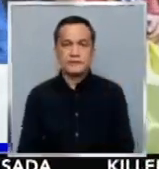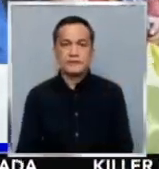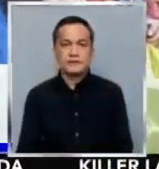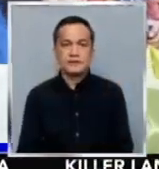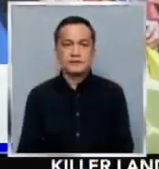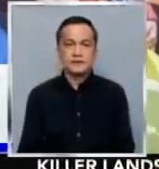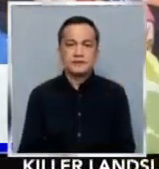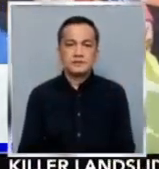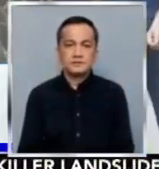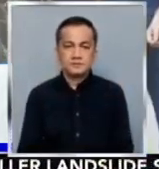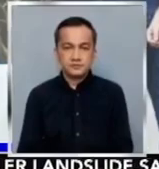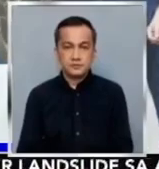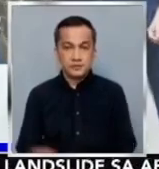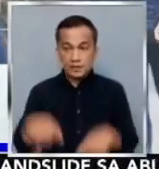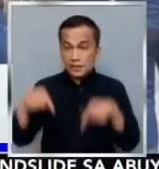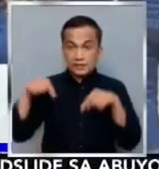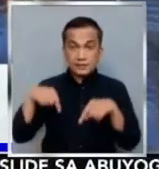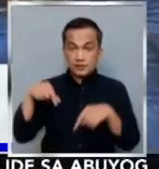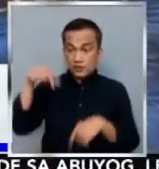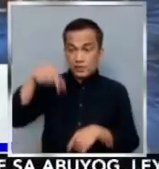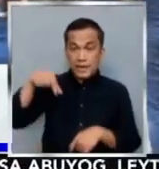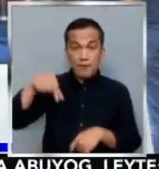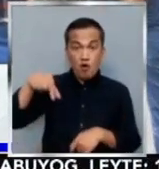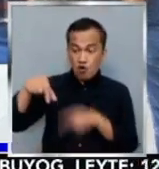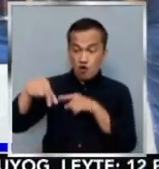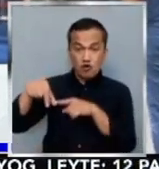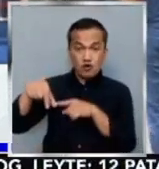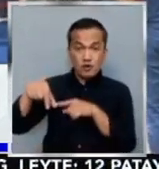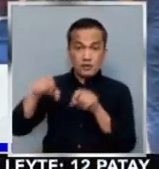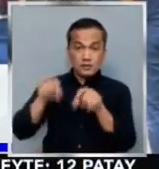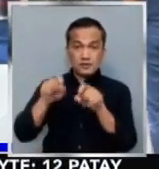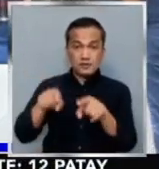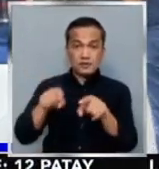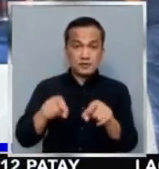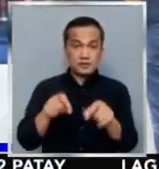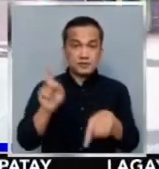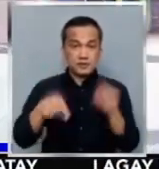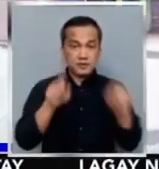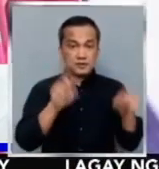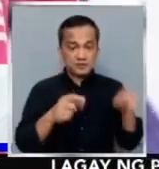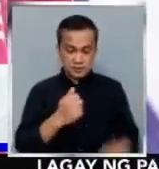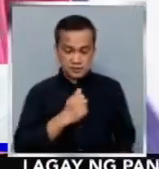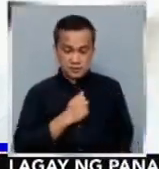Nandito tayo sa Quiapo ngayon kung saan binabagsak at binibenta ang iba't ibang mga agimat at anting-anting.